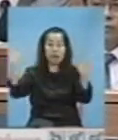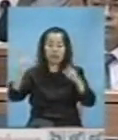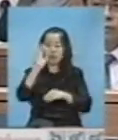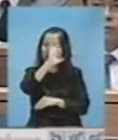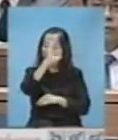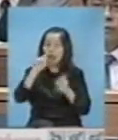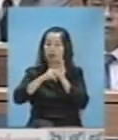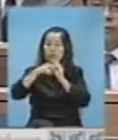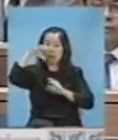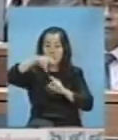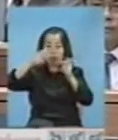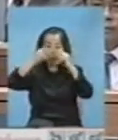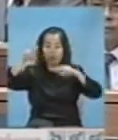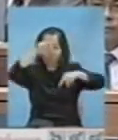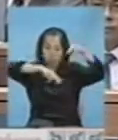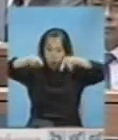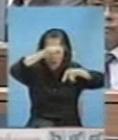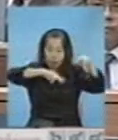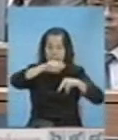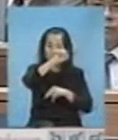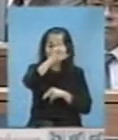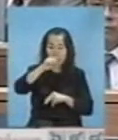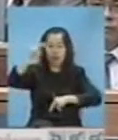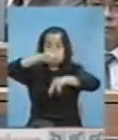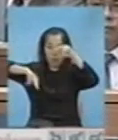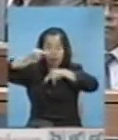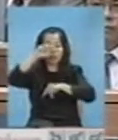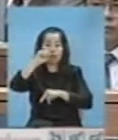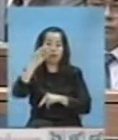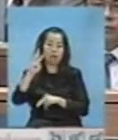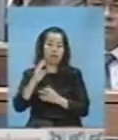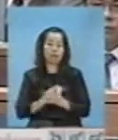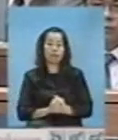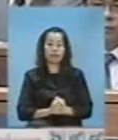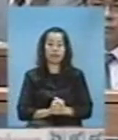ในตรวจสอบทั้งฝ่ายบริหารนิติบัญญัติและกลไกของรัฐ